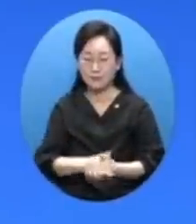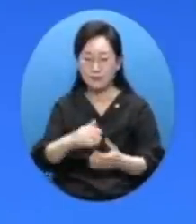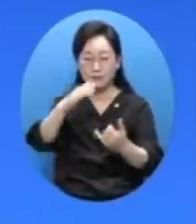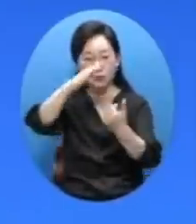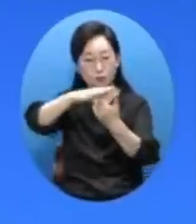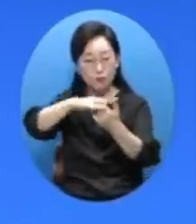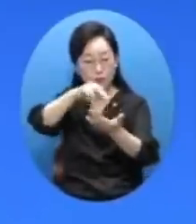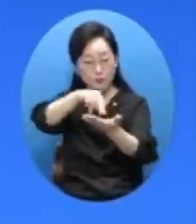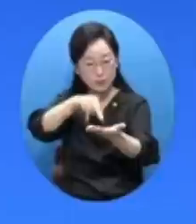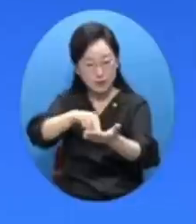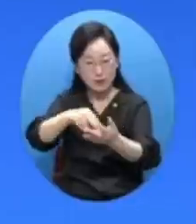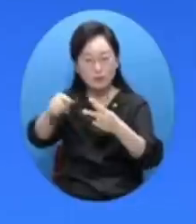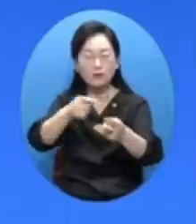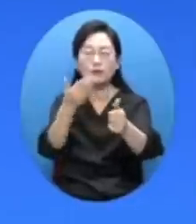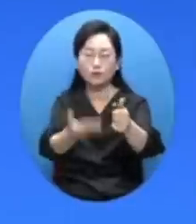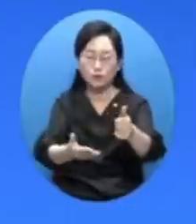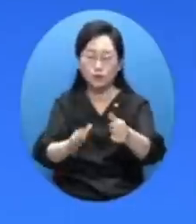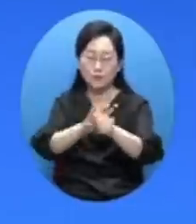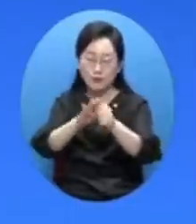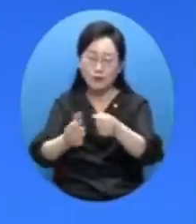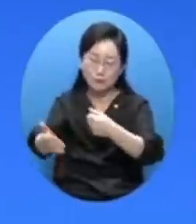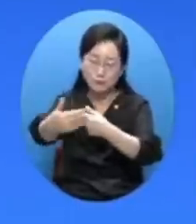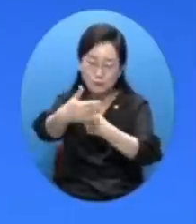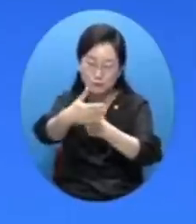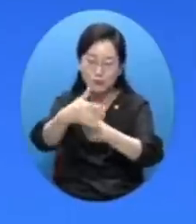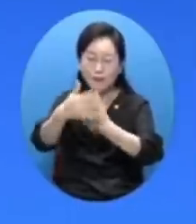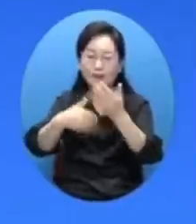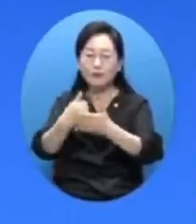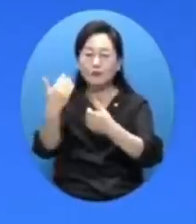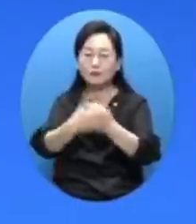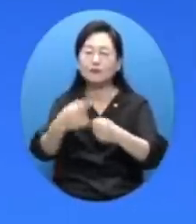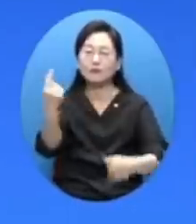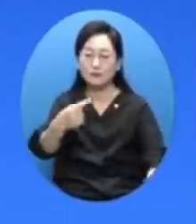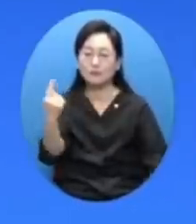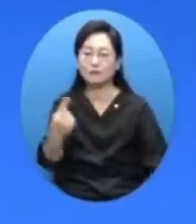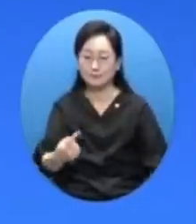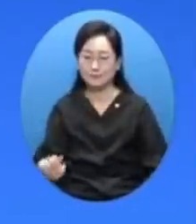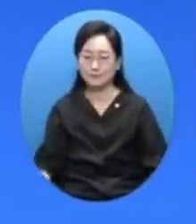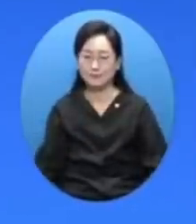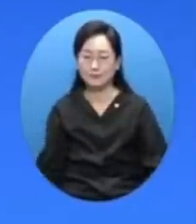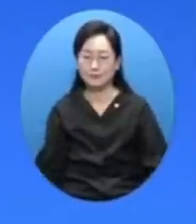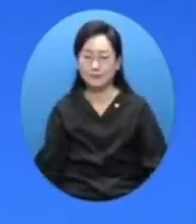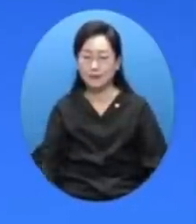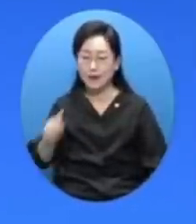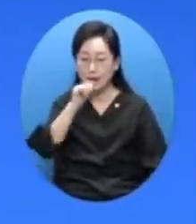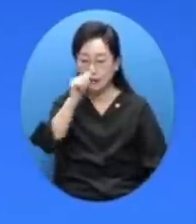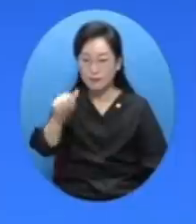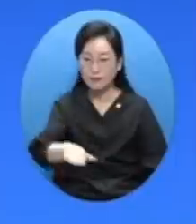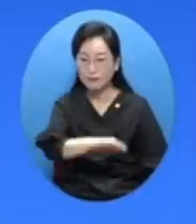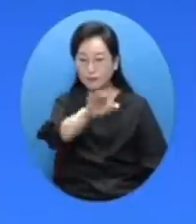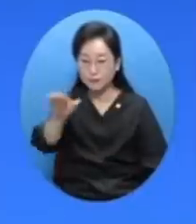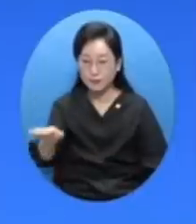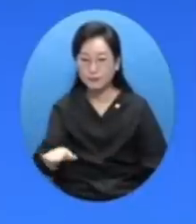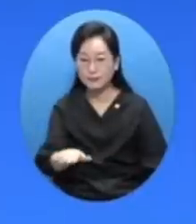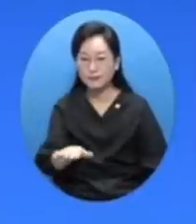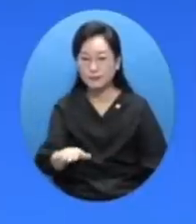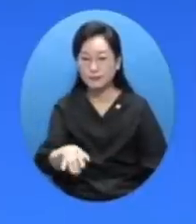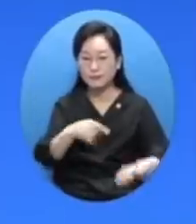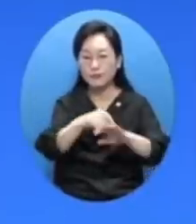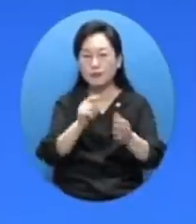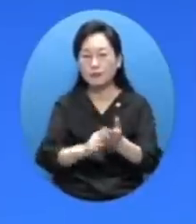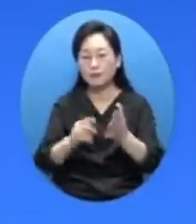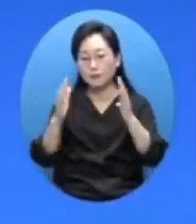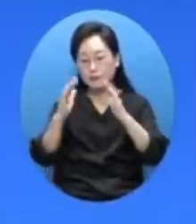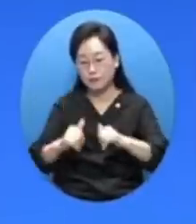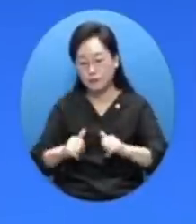입장을 이해해 주려고 노력하고 사랑하는 품을 때 하나님의 은혜가 임할 줄로 믿습니다 절대로 우리가 이러한 일에 마음이